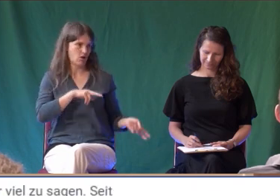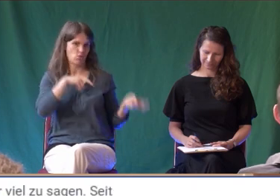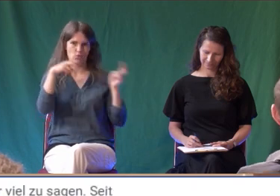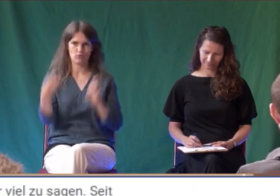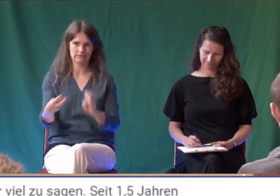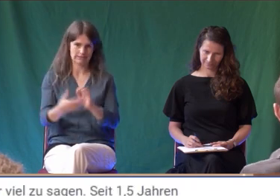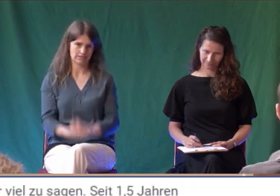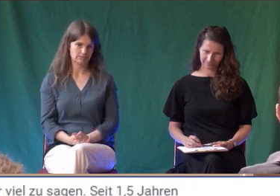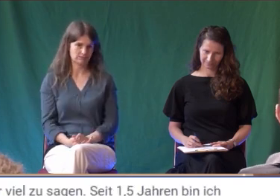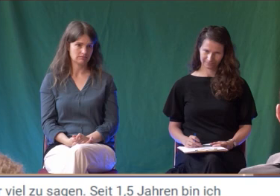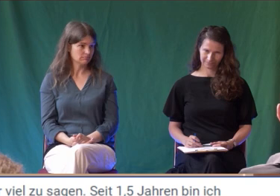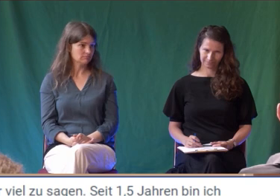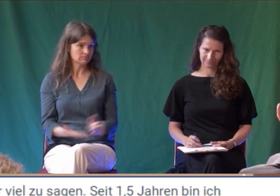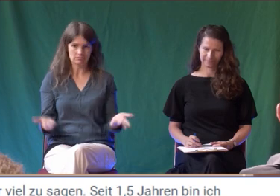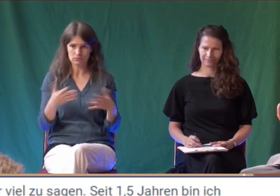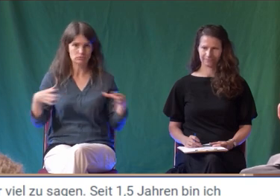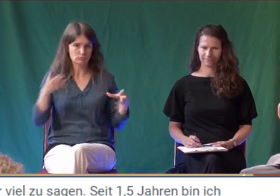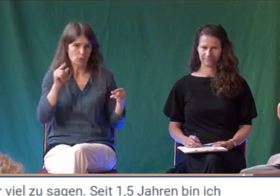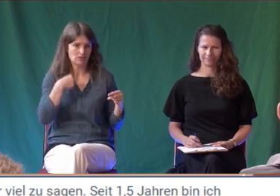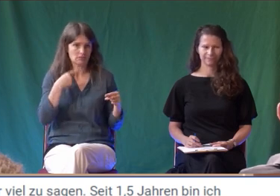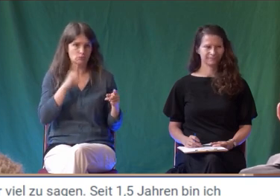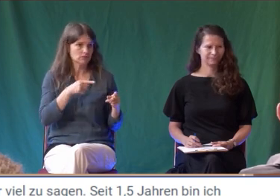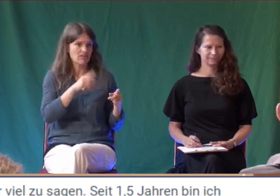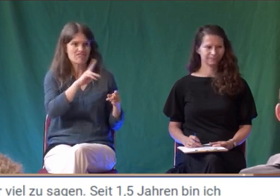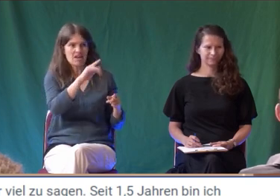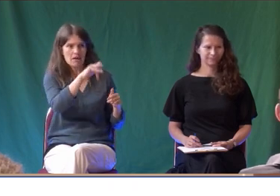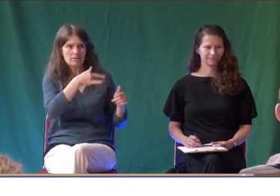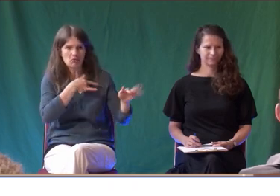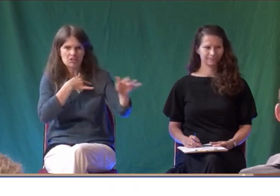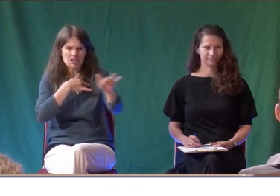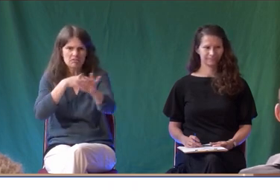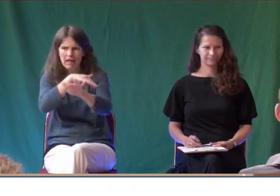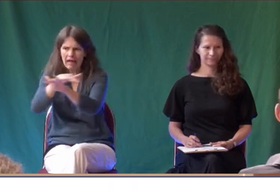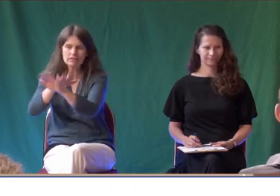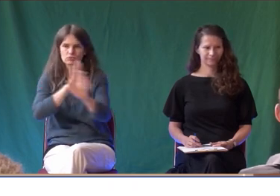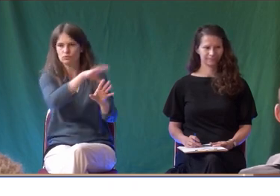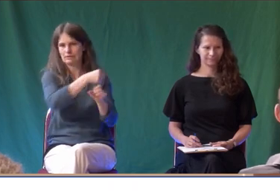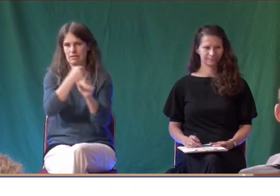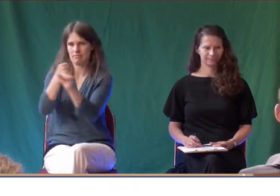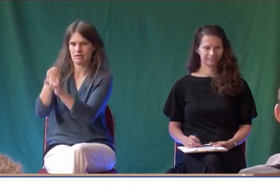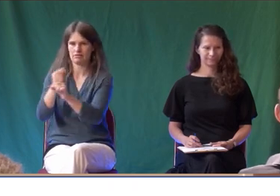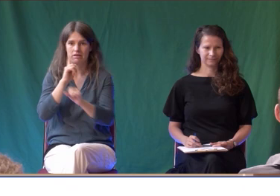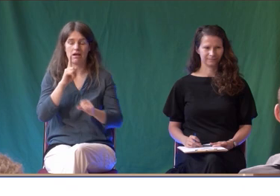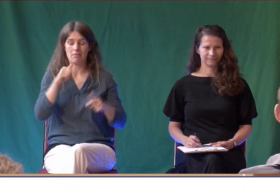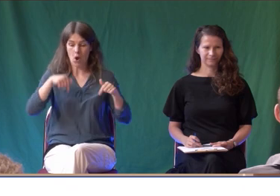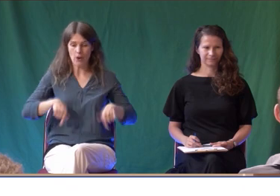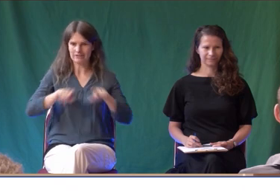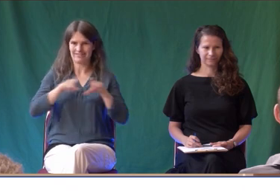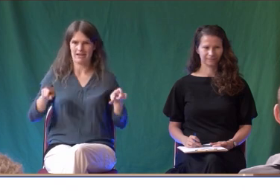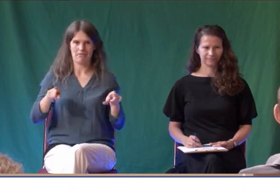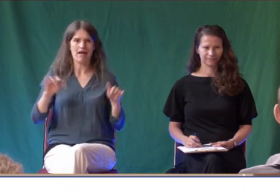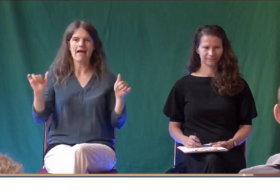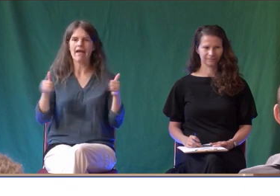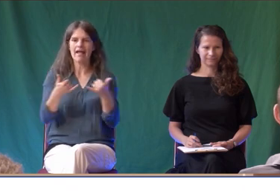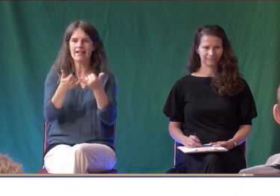verhelfen und mit allen zusammenzuarbeiten die das eben so wollen jetzt geht's ja heute aber um begleitete Elternschaft also eigentlich um